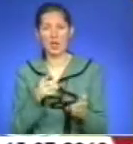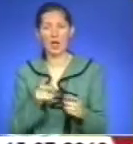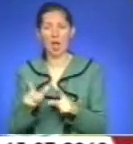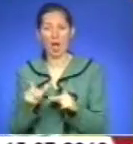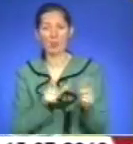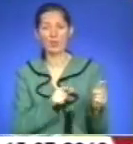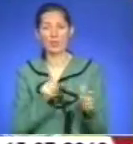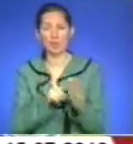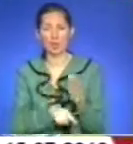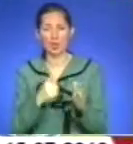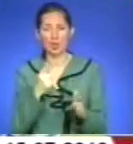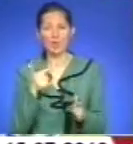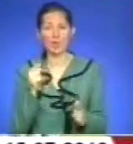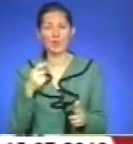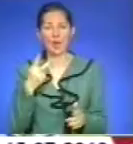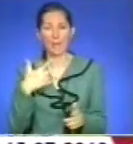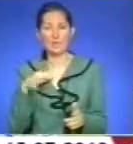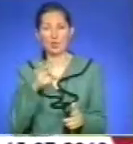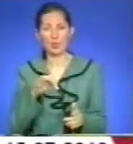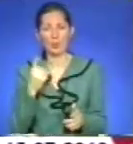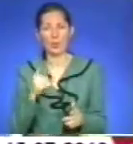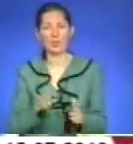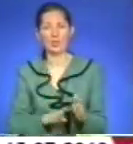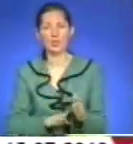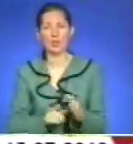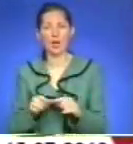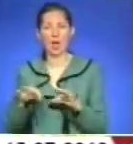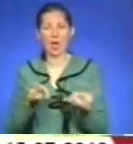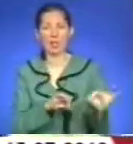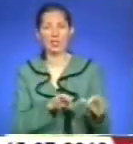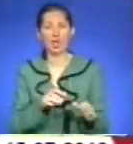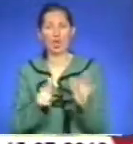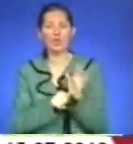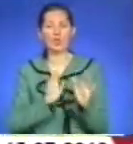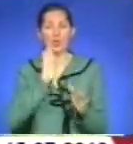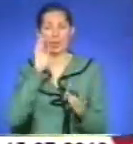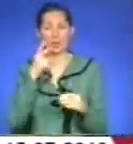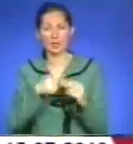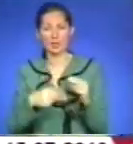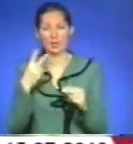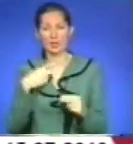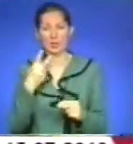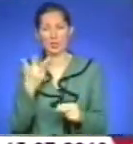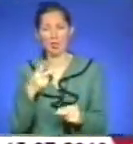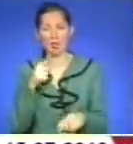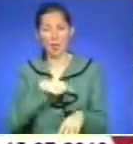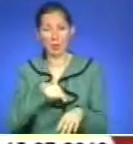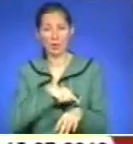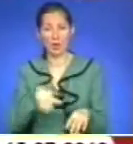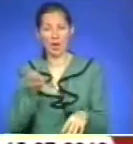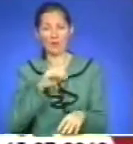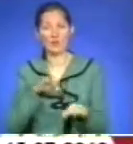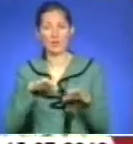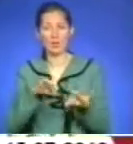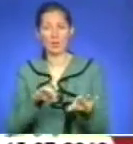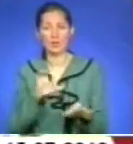1 гривня 50 копійок. Перші рейси о 6 ранку, закінчують роботу о 23 годині. Весь транспорт